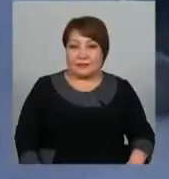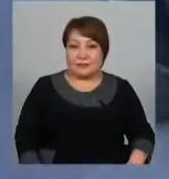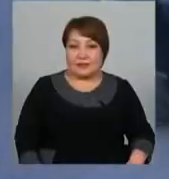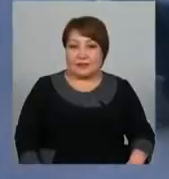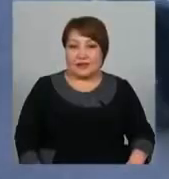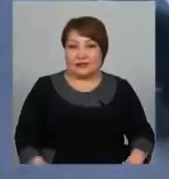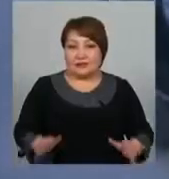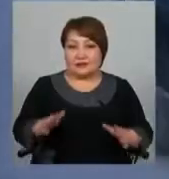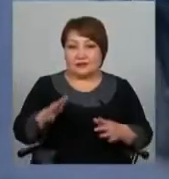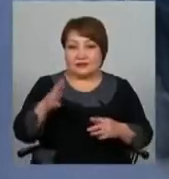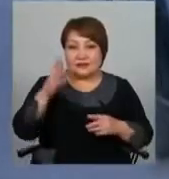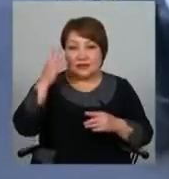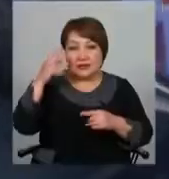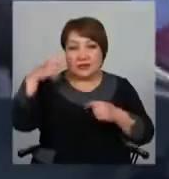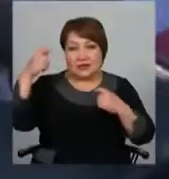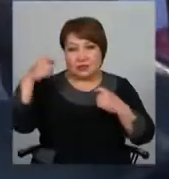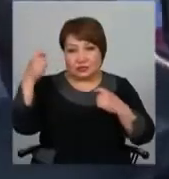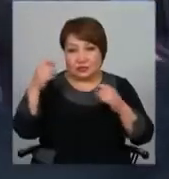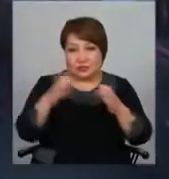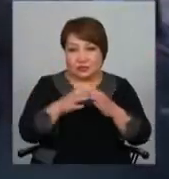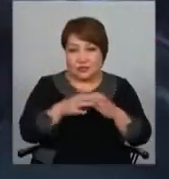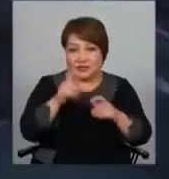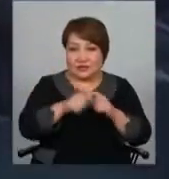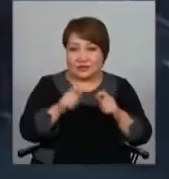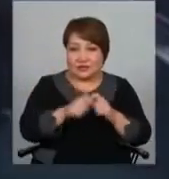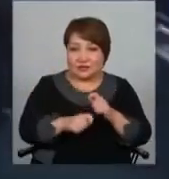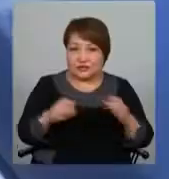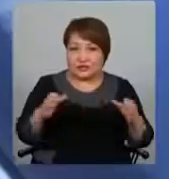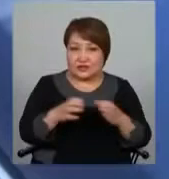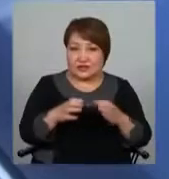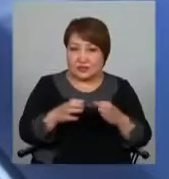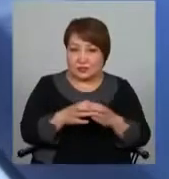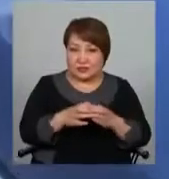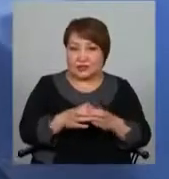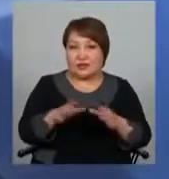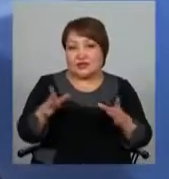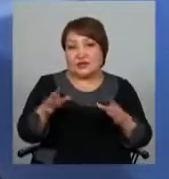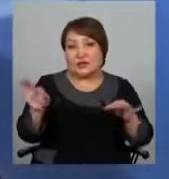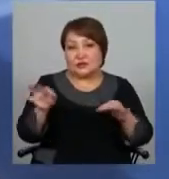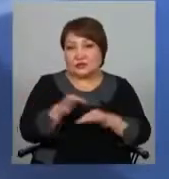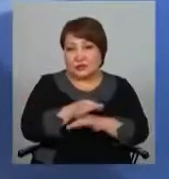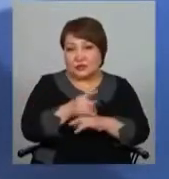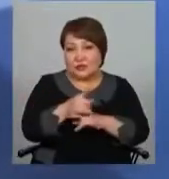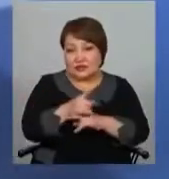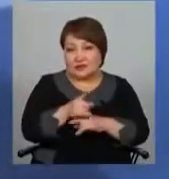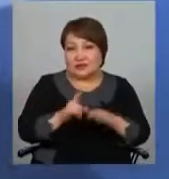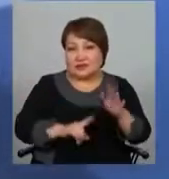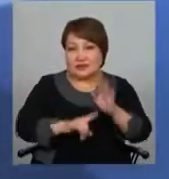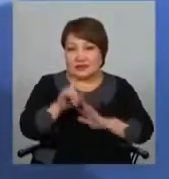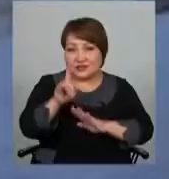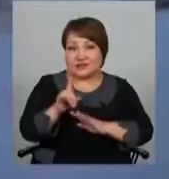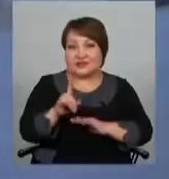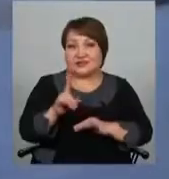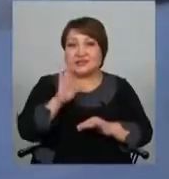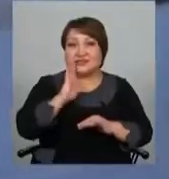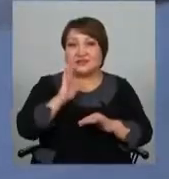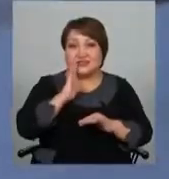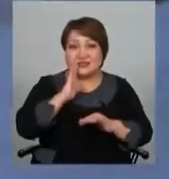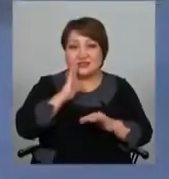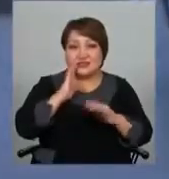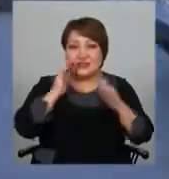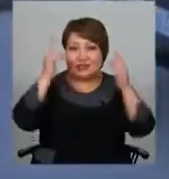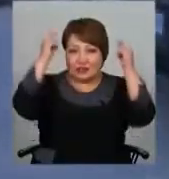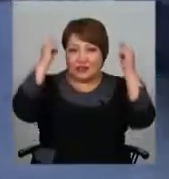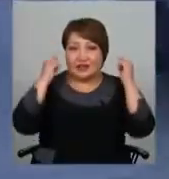Сүрлім тобымызбен тексеруші тарап ұзатудың үстінен түсті. Ұясынан ұшқан қалыңдыққа сәукеле емес маска тағатын кез